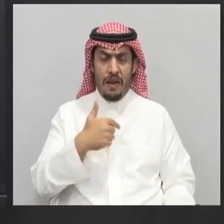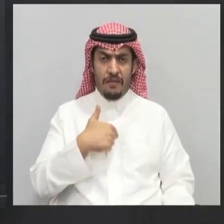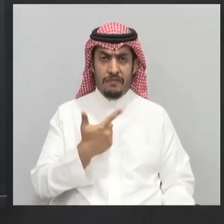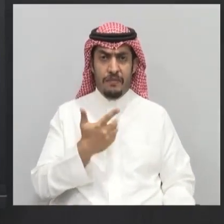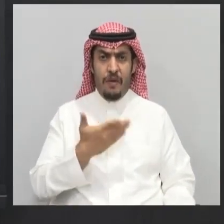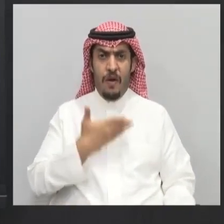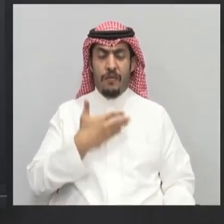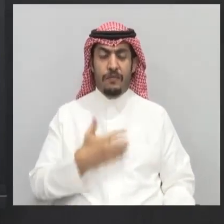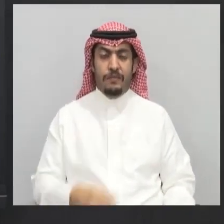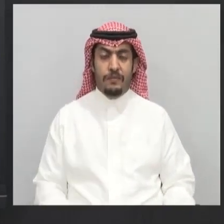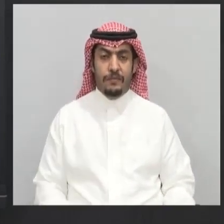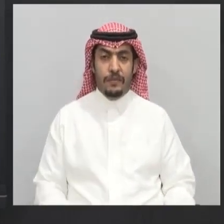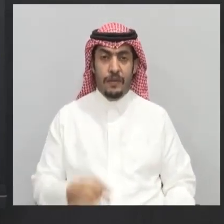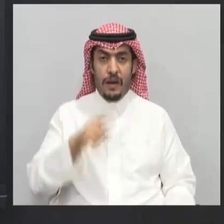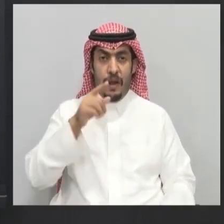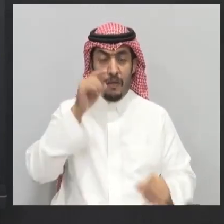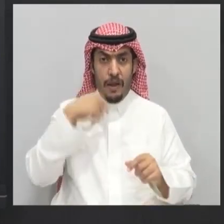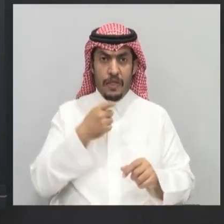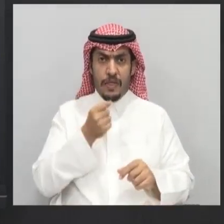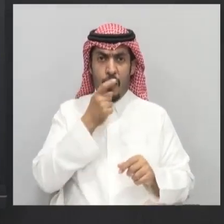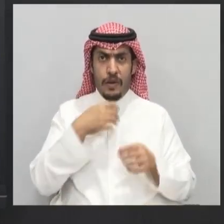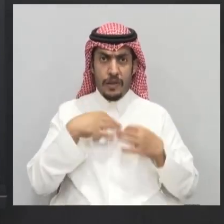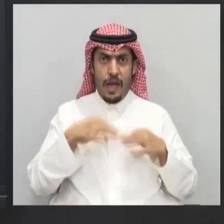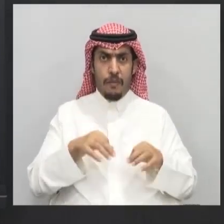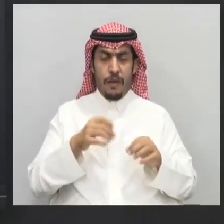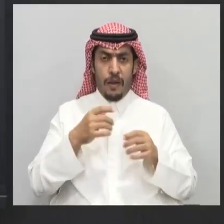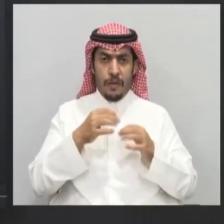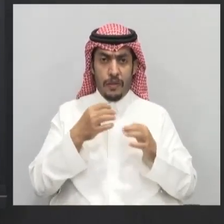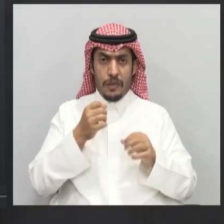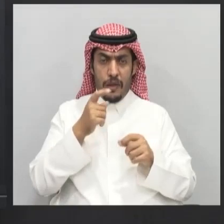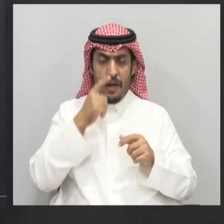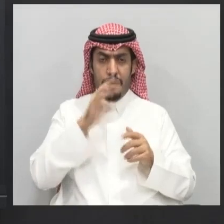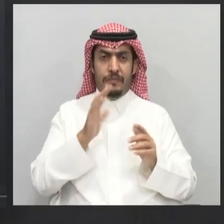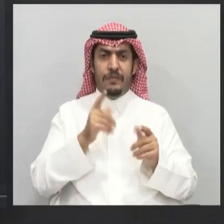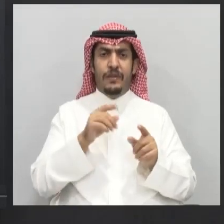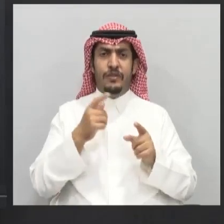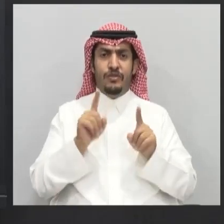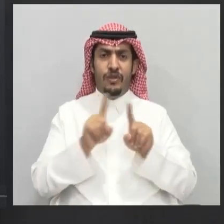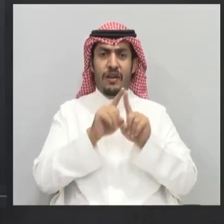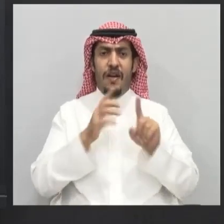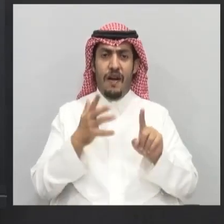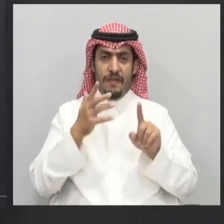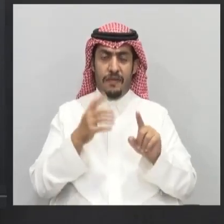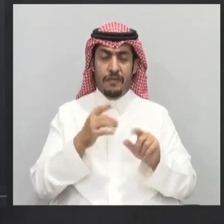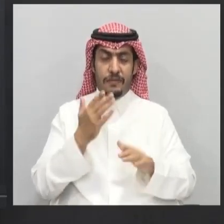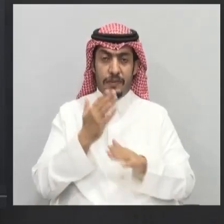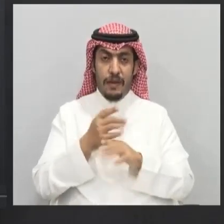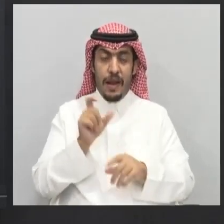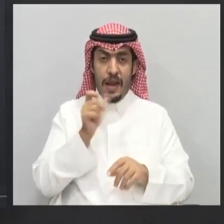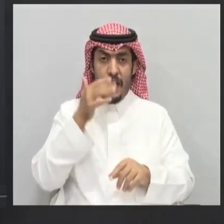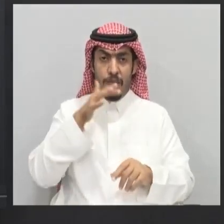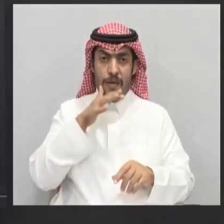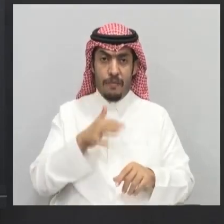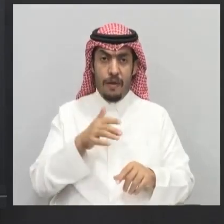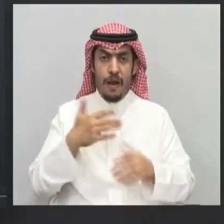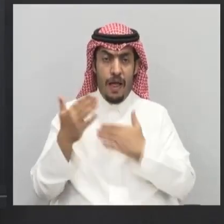وتهابه وكلما كمل توحيدنا يا اخواني واخواتي كلما خفنا من الشرك تعلمون ان النبي صلى الله